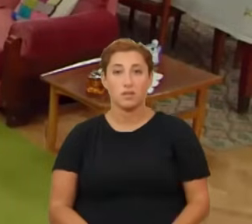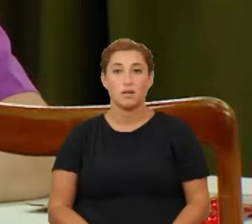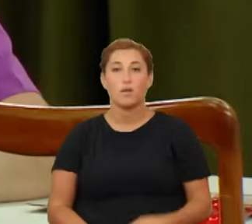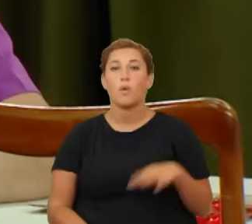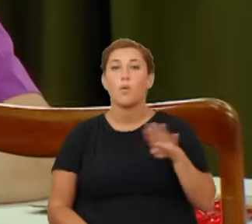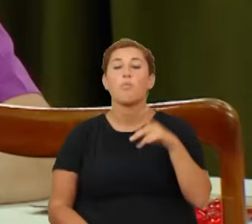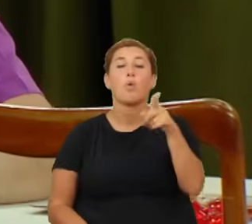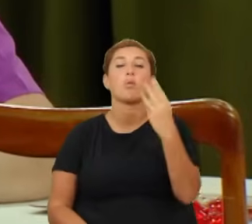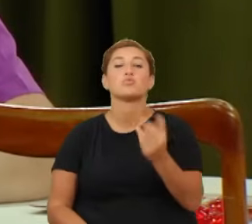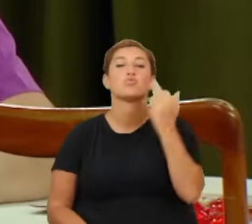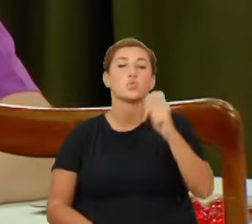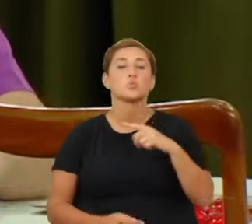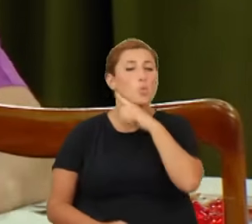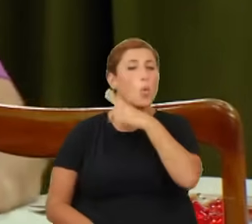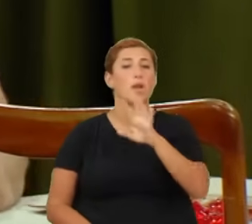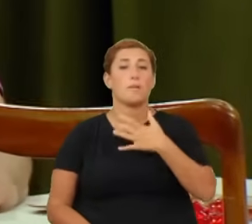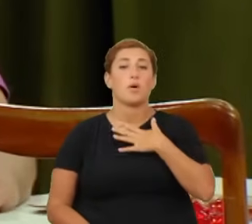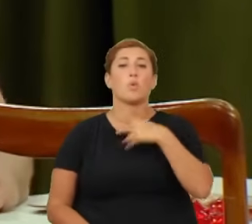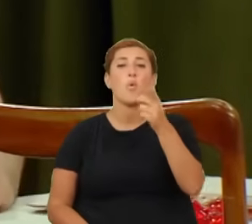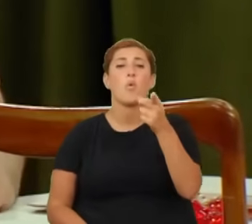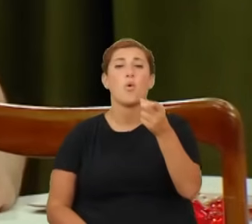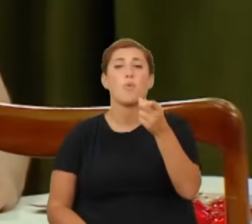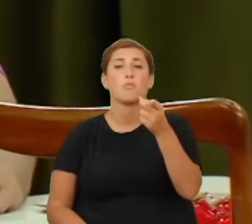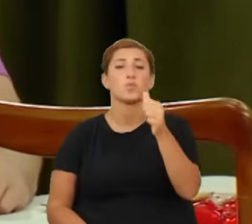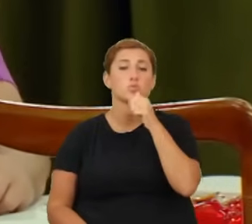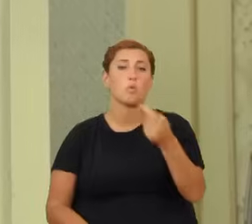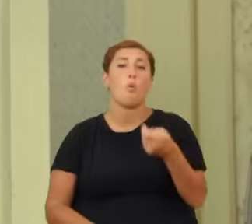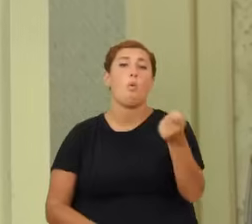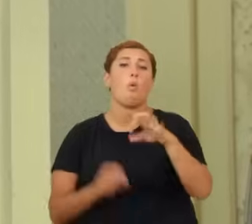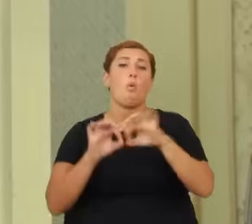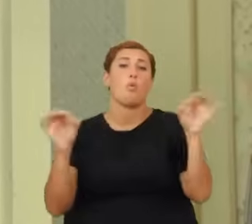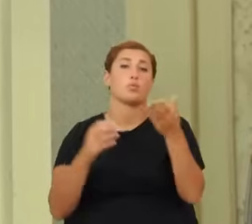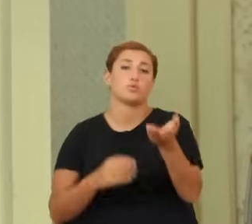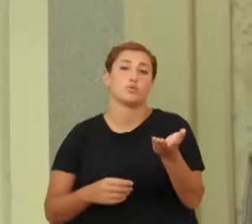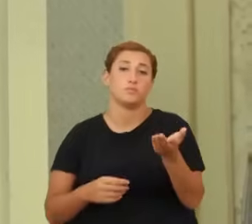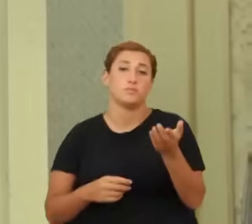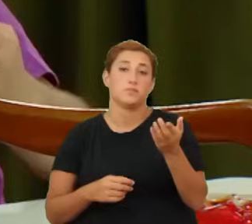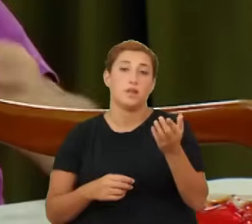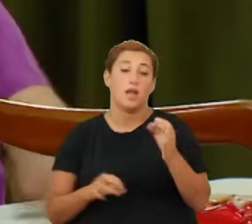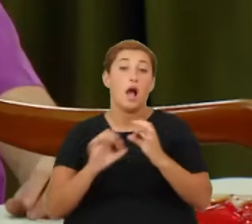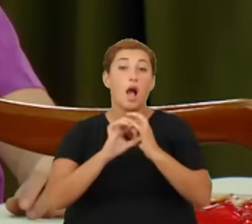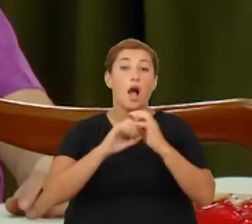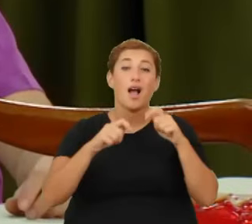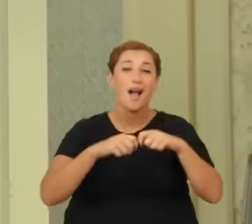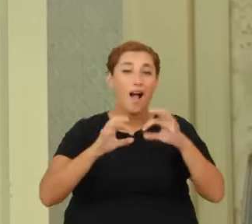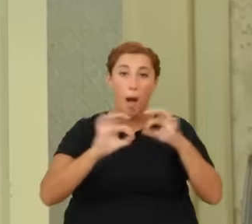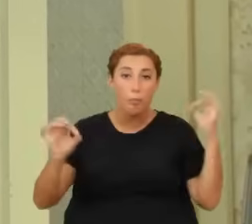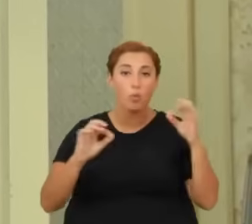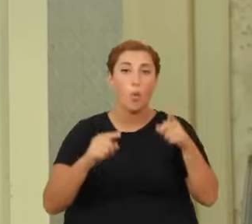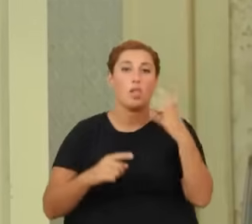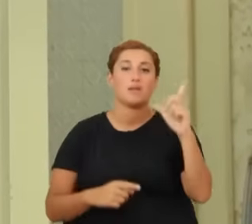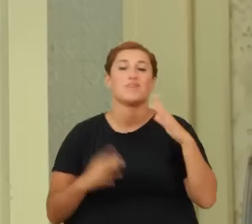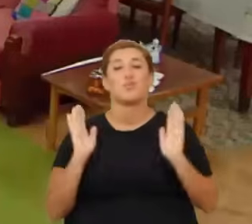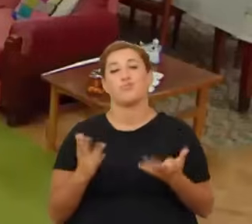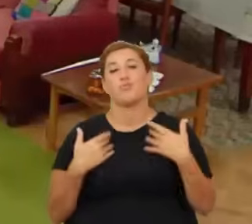Olmaz oğlum onda. Boşu boşuna zorlama kendini. O şey, su hortumu. Kablo borusuyla yapılır o iş. Hadi ya.